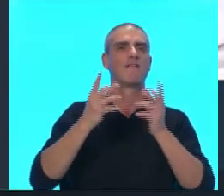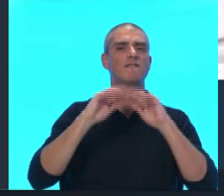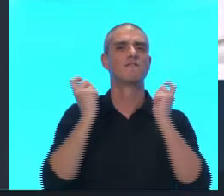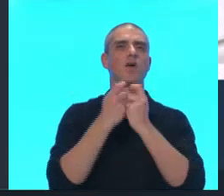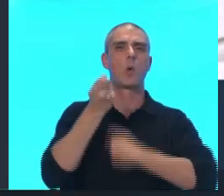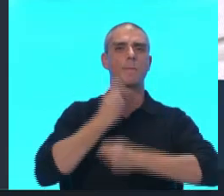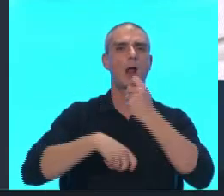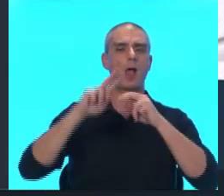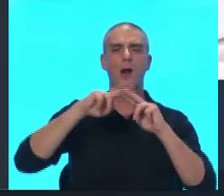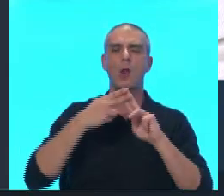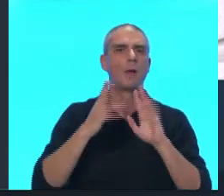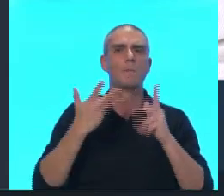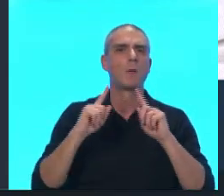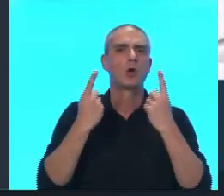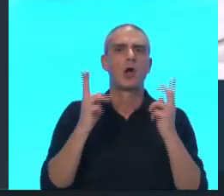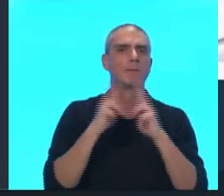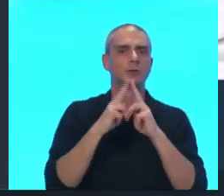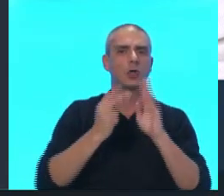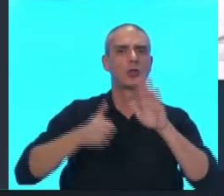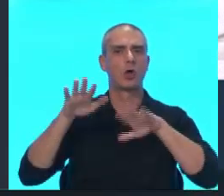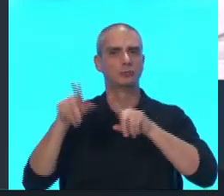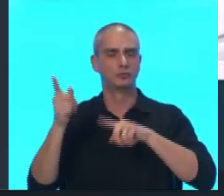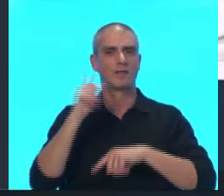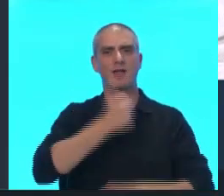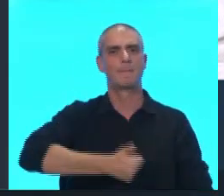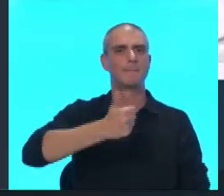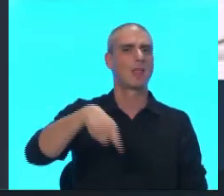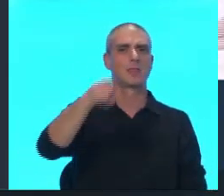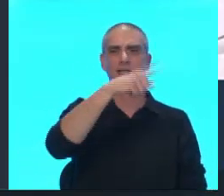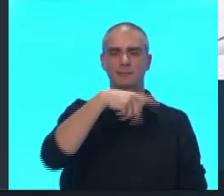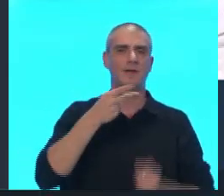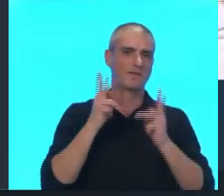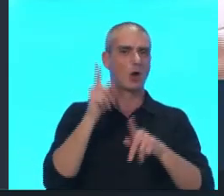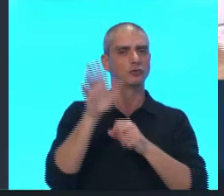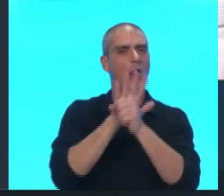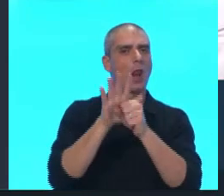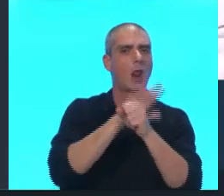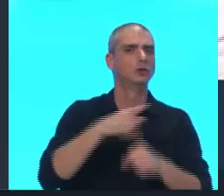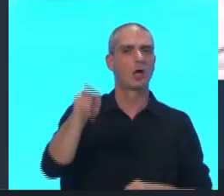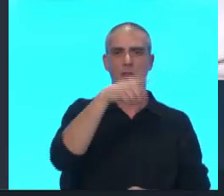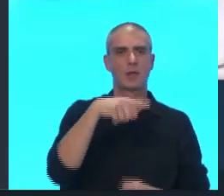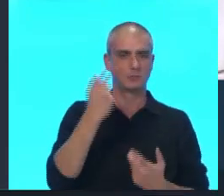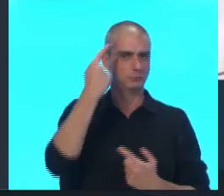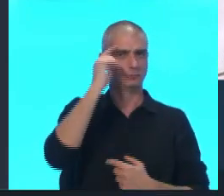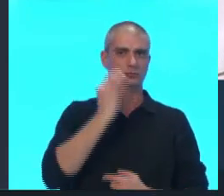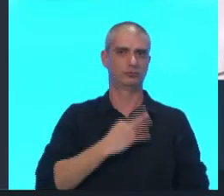העולמי. מה קורה בפגישות בין ראש הממשלה למנהיגים שם, והיכולת שלו לשכנע אותם בעמדה